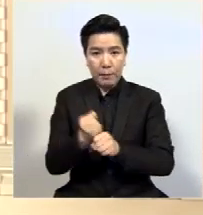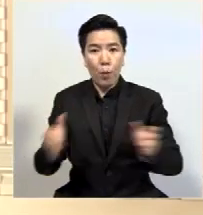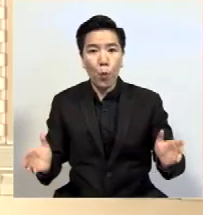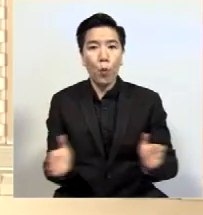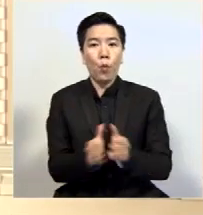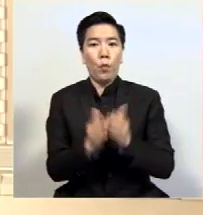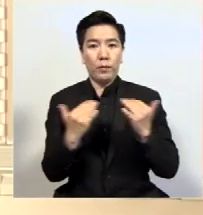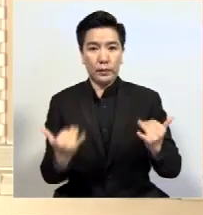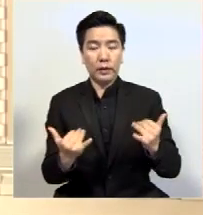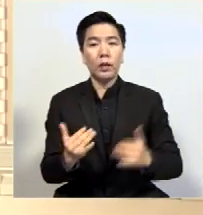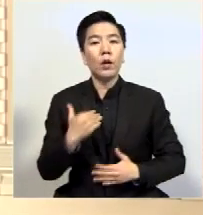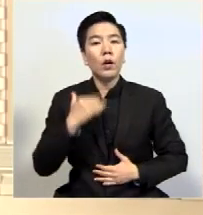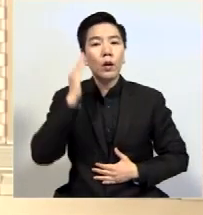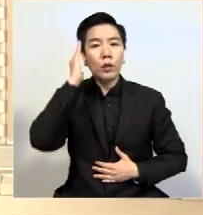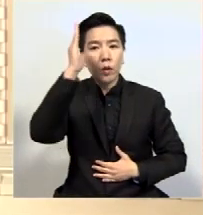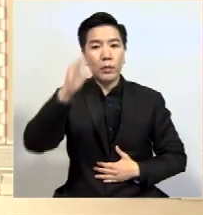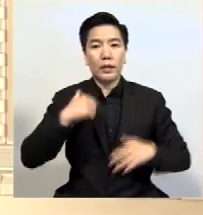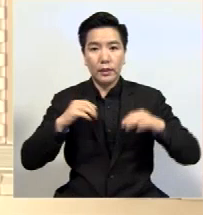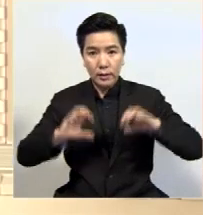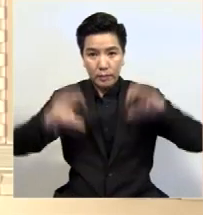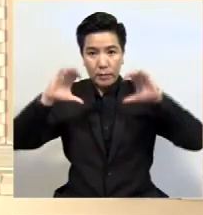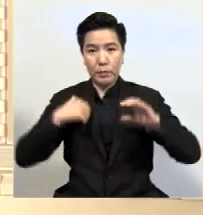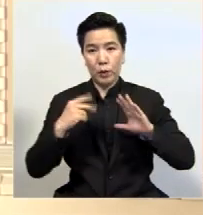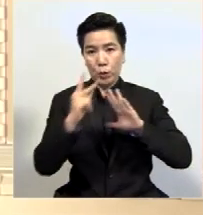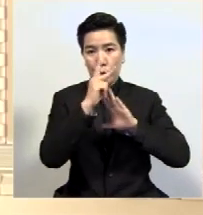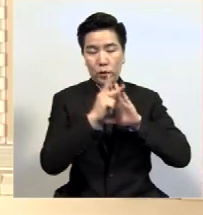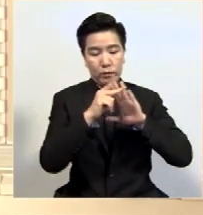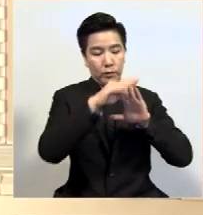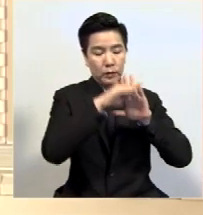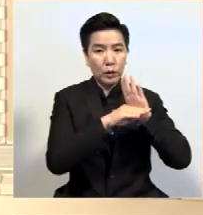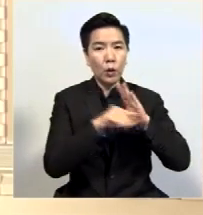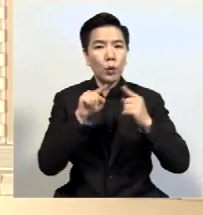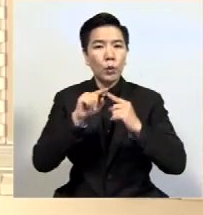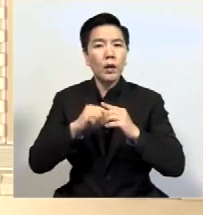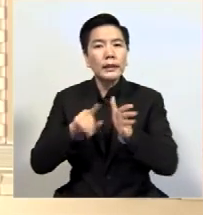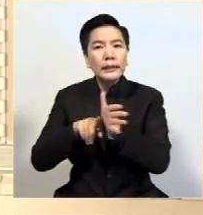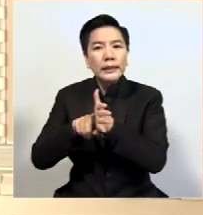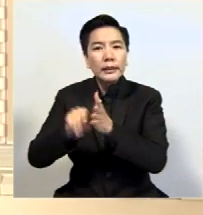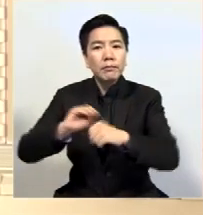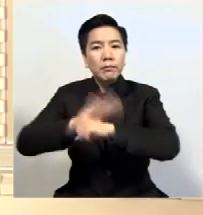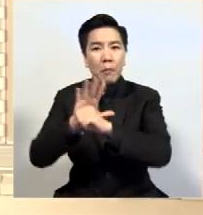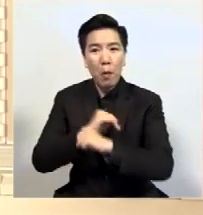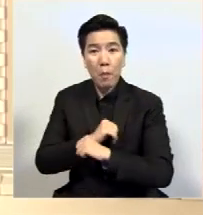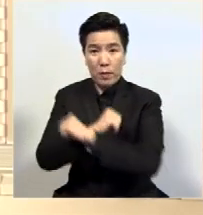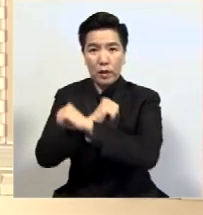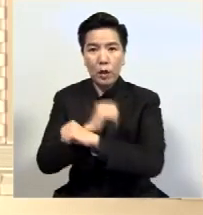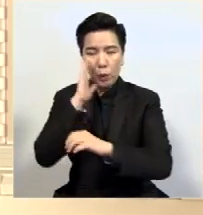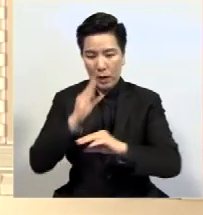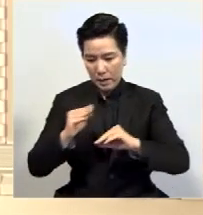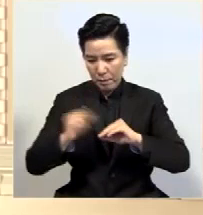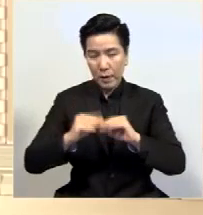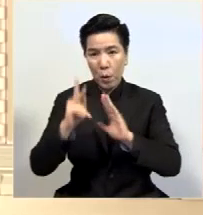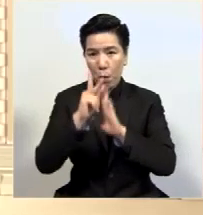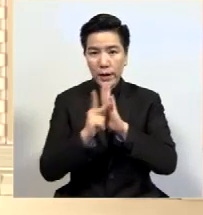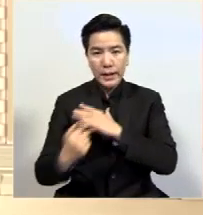ากนี้ไปมาตรการต่างๆที่รัฐจะออกมาเพื่อป้องกันการแพร่ระบาดของเชื้อรายนี้จะมีความเข้มข้นมากยิ่ง